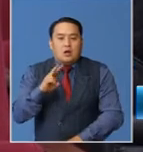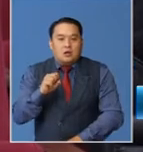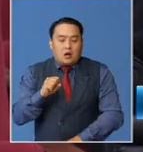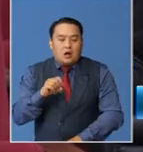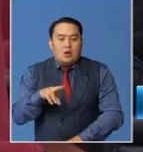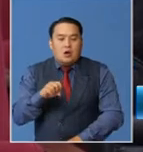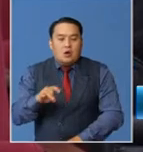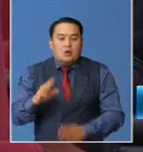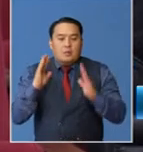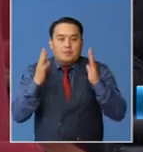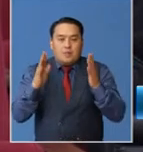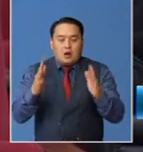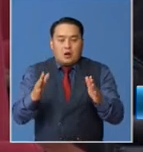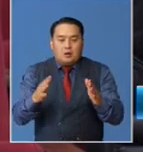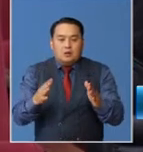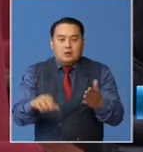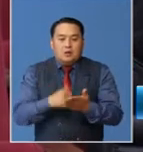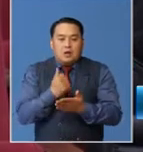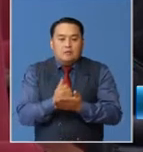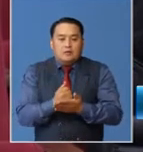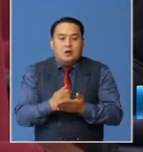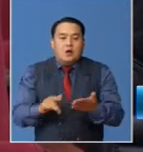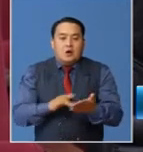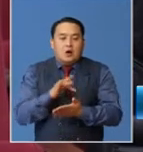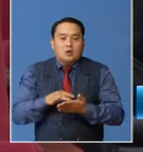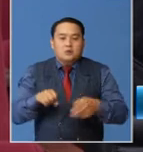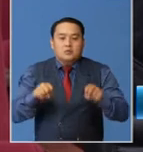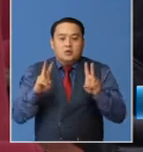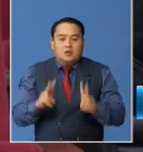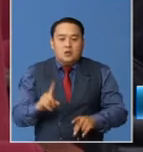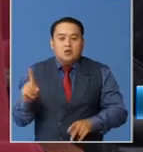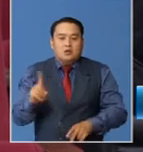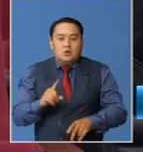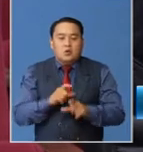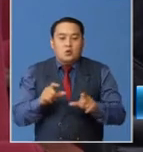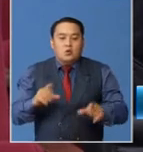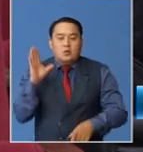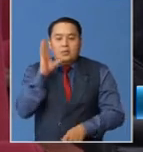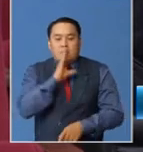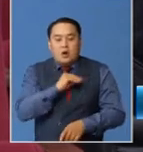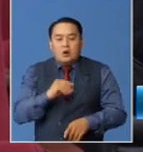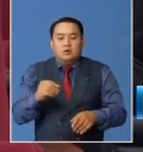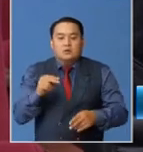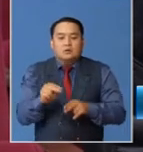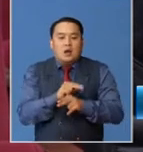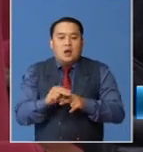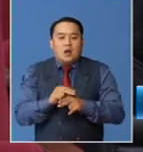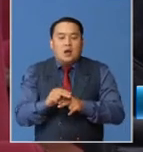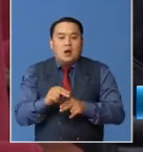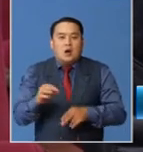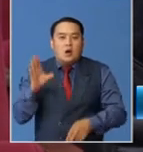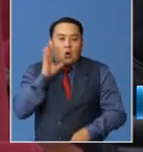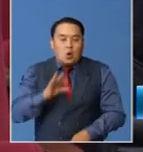районе появился парк, названный в честь главного города страны. Специально для того, чтобы жители столицы смогли насладиться целебными свойствами